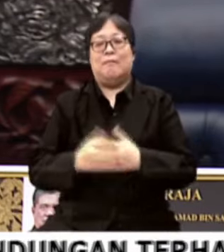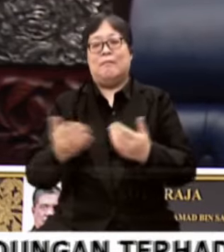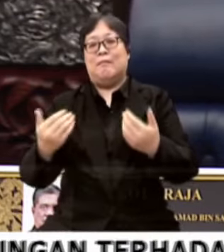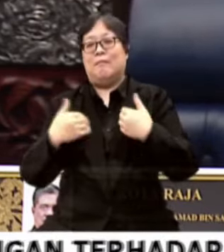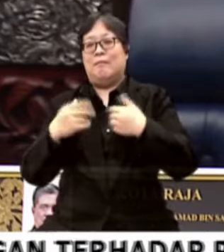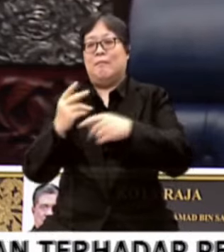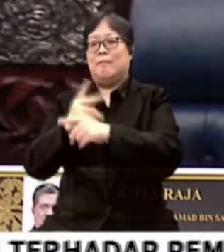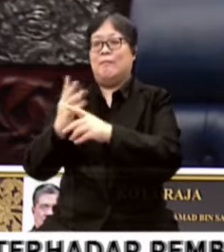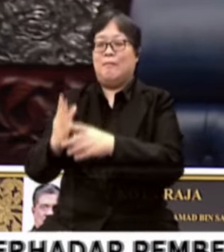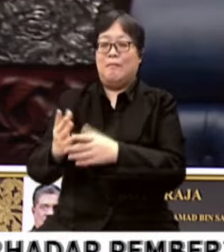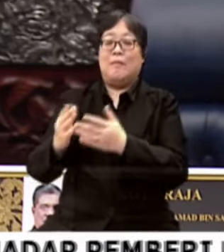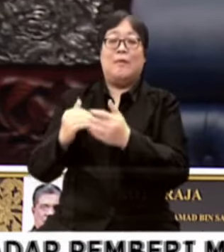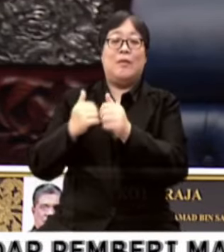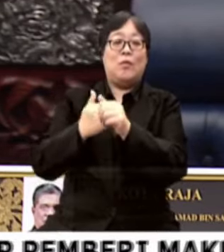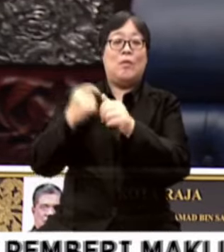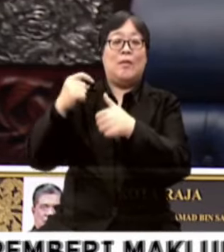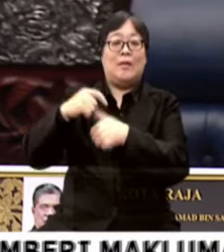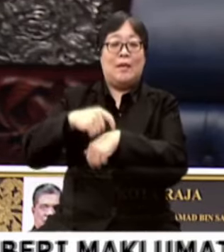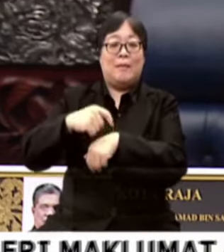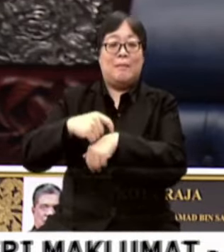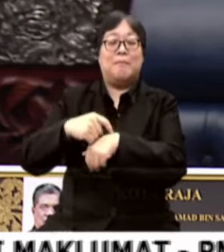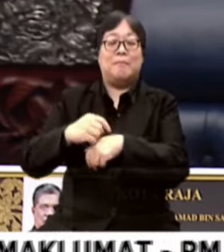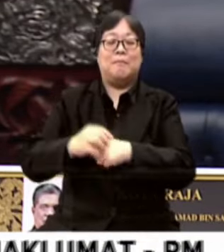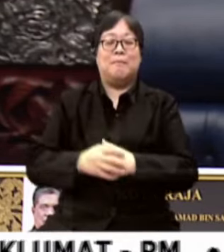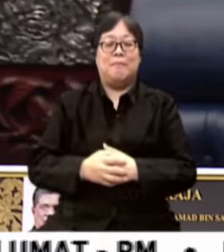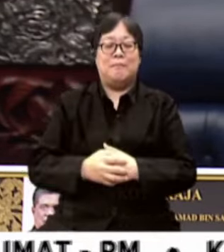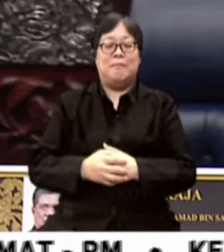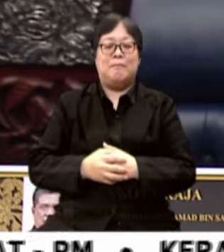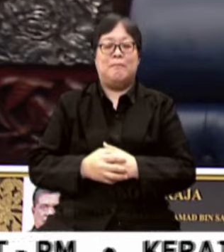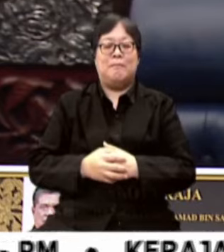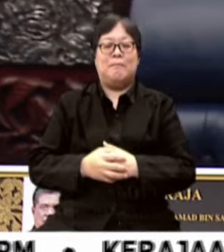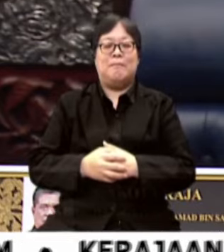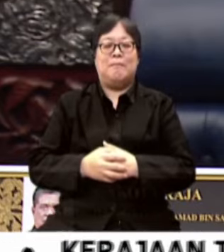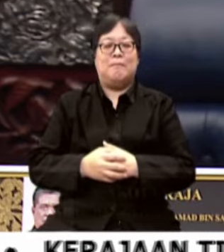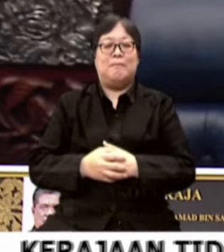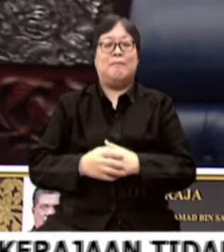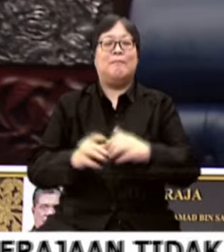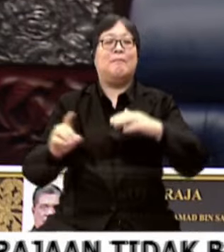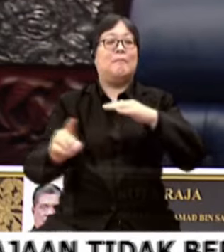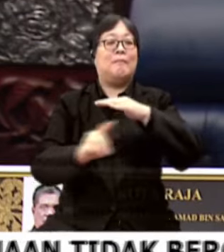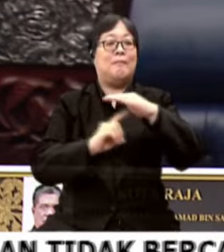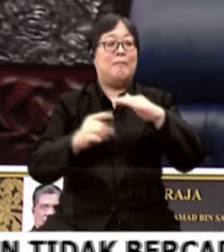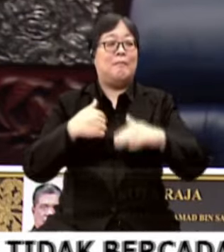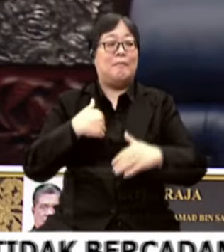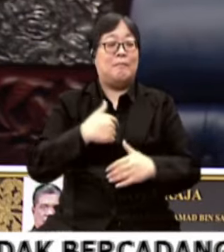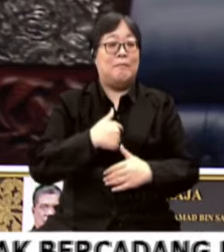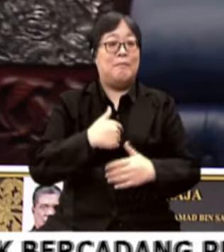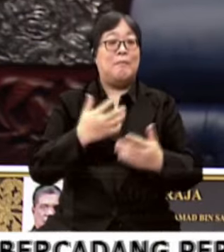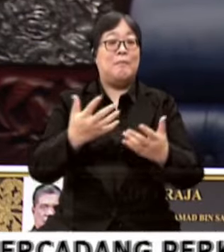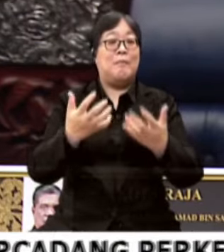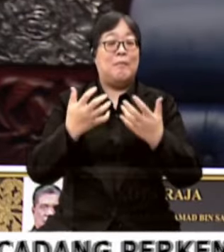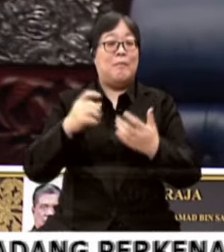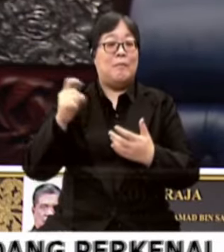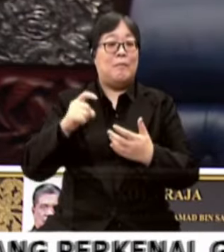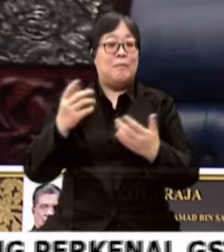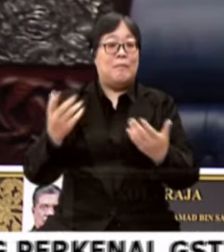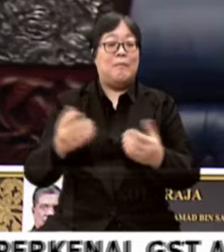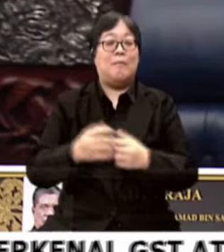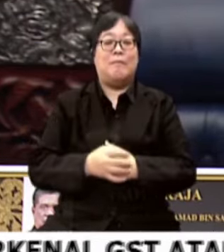memerlukan penjagaan mengikuti waktu-waktu tertentu yang secara dasarnya yang kita mau pastikan